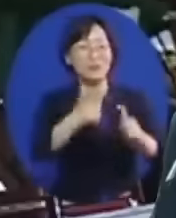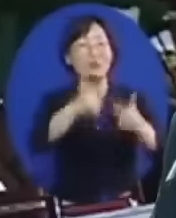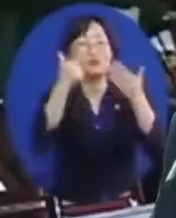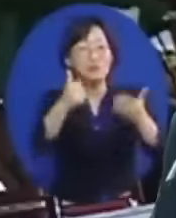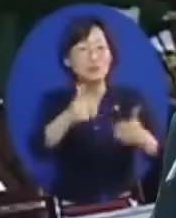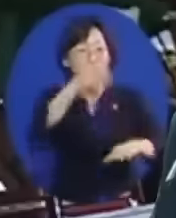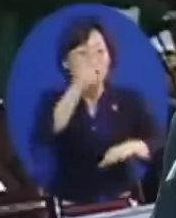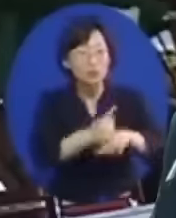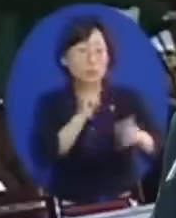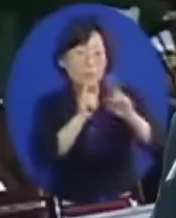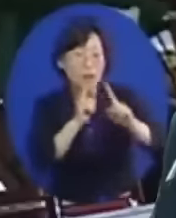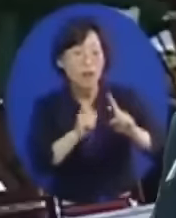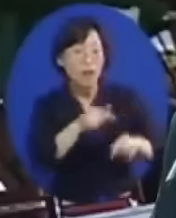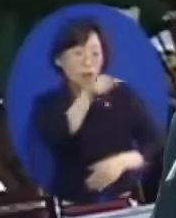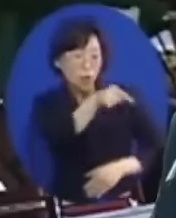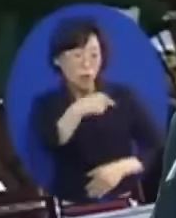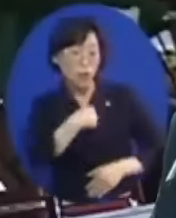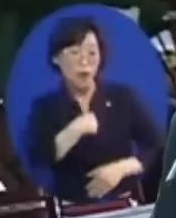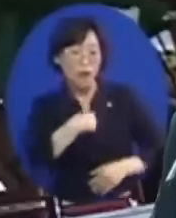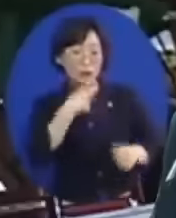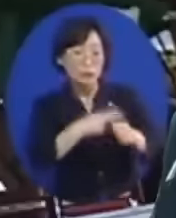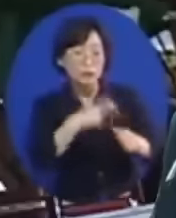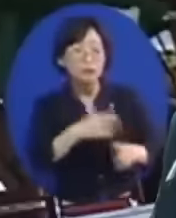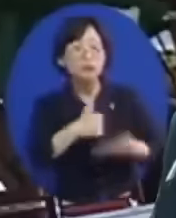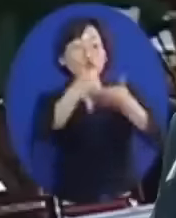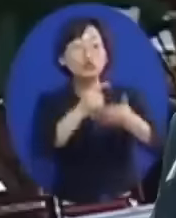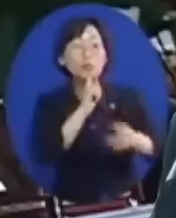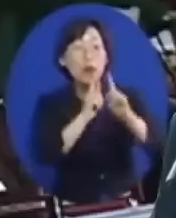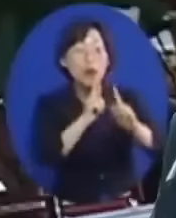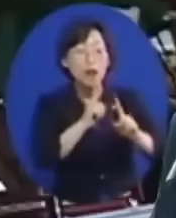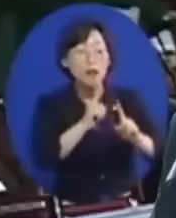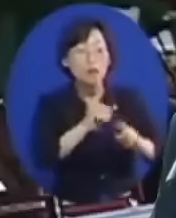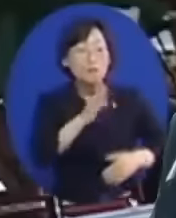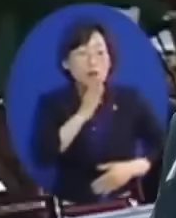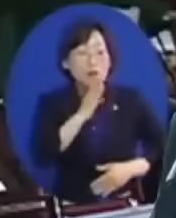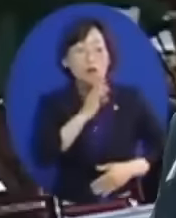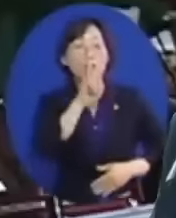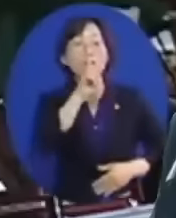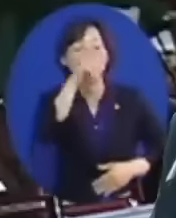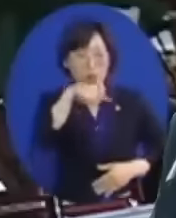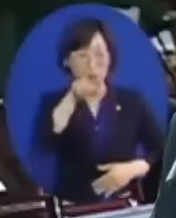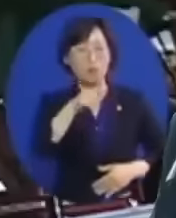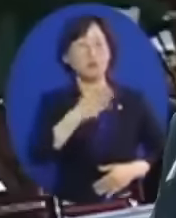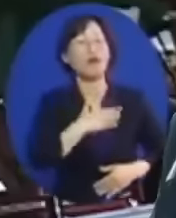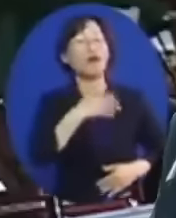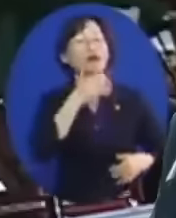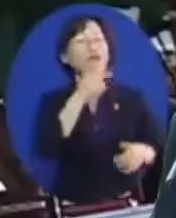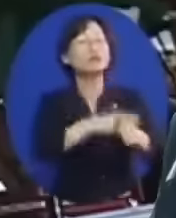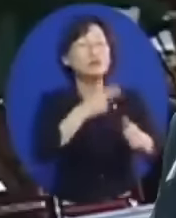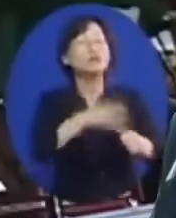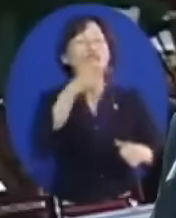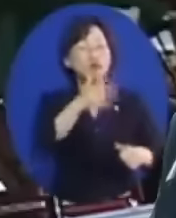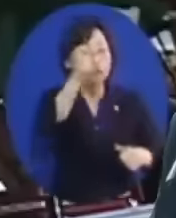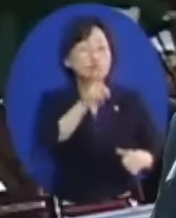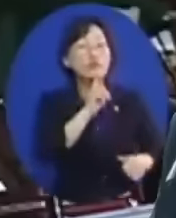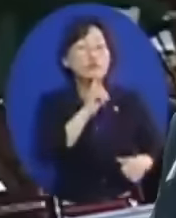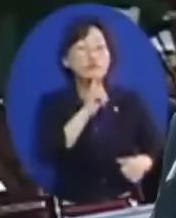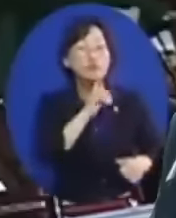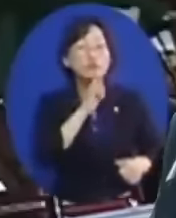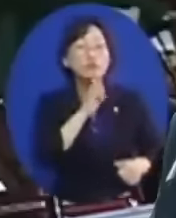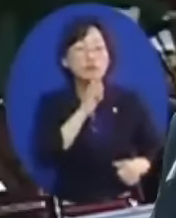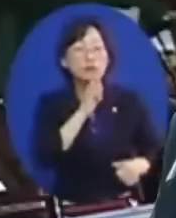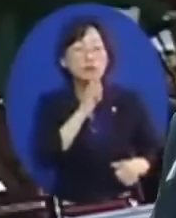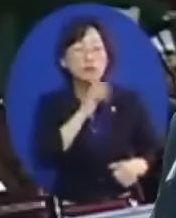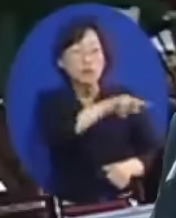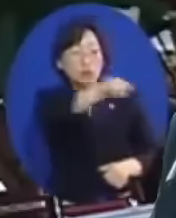예수님께서 나중에 그들 보고 말하기를 네가 나를 선생이여 주라고 말하는데 과연 맞은 말이다. 내가 너희 선생과 주다. 선생과 주가 무릎을